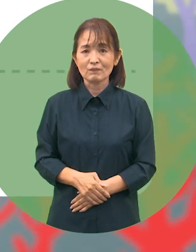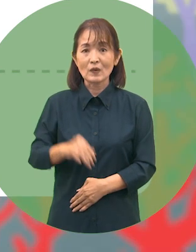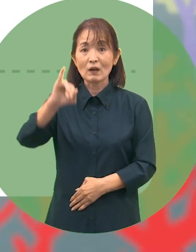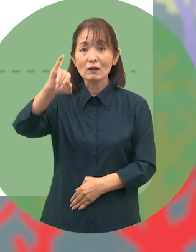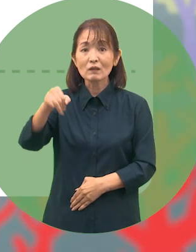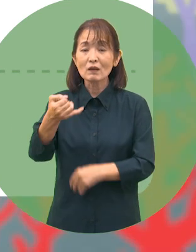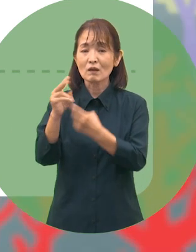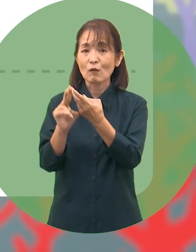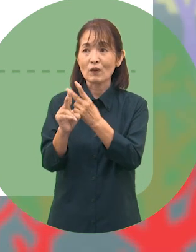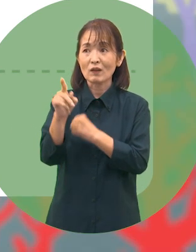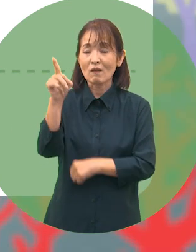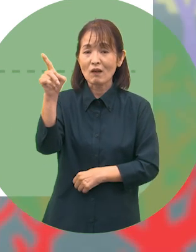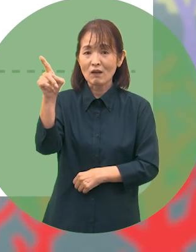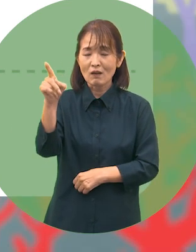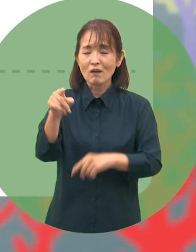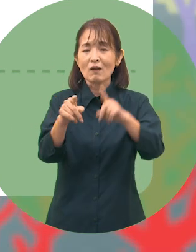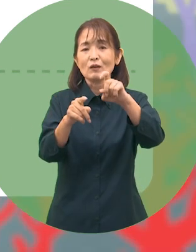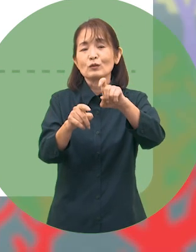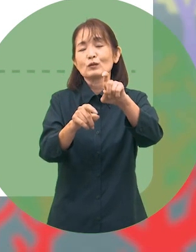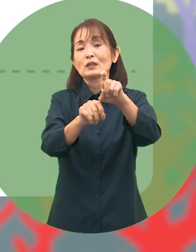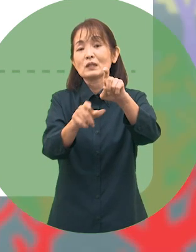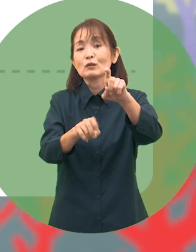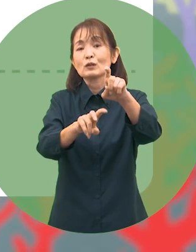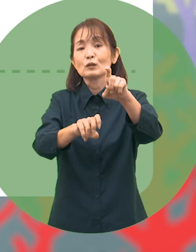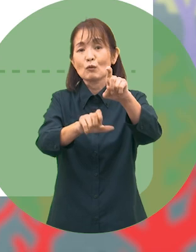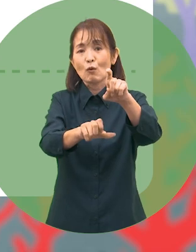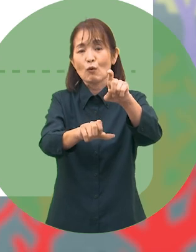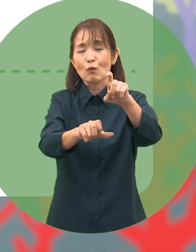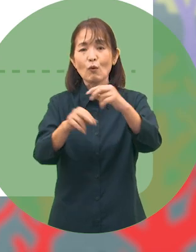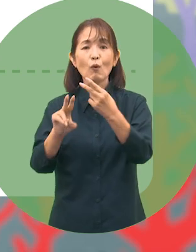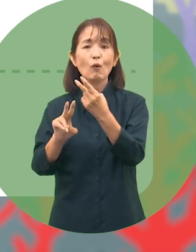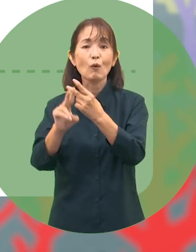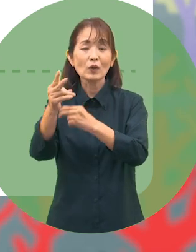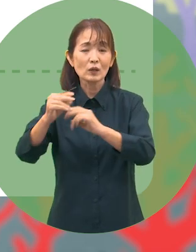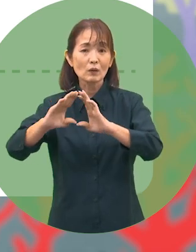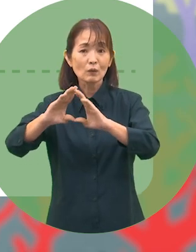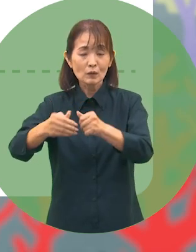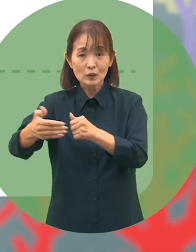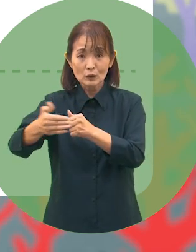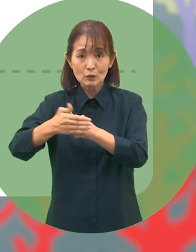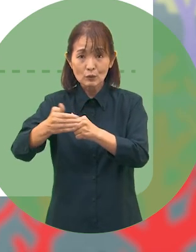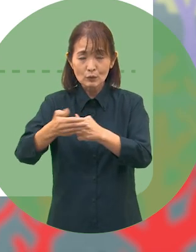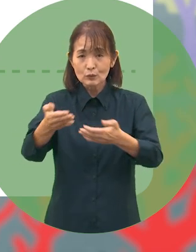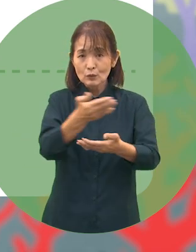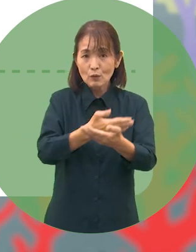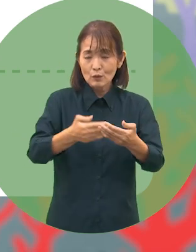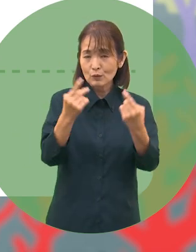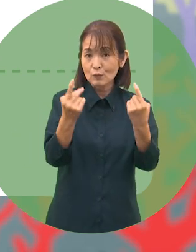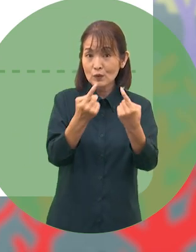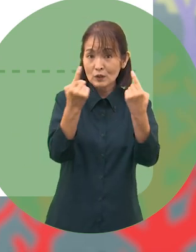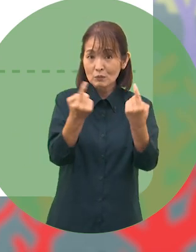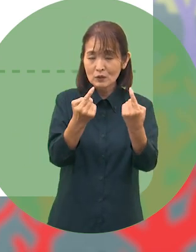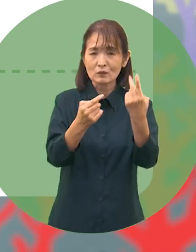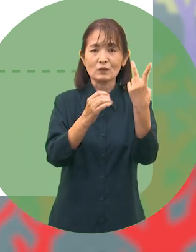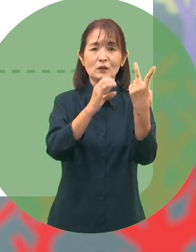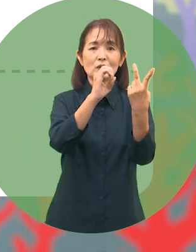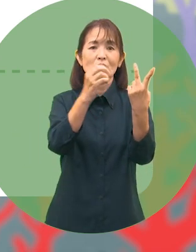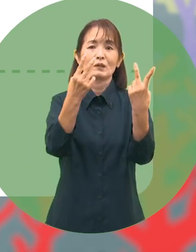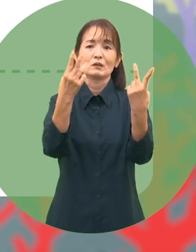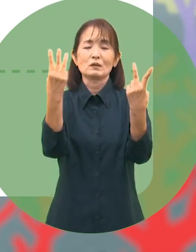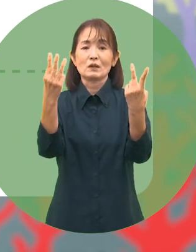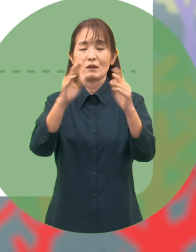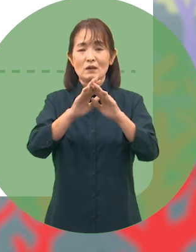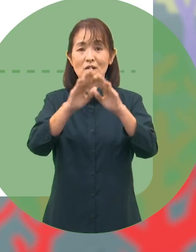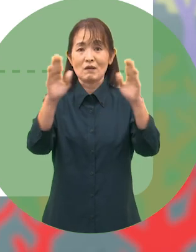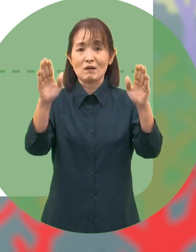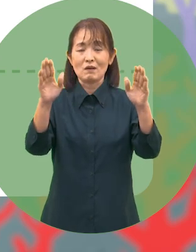JICA 沖縄では11月25日沖縄国際協力交流フェスティバル2023を開催します。